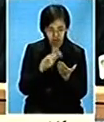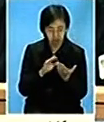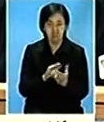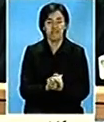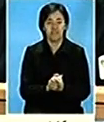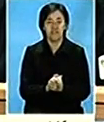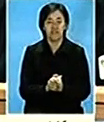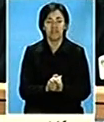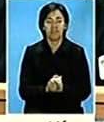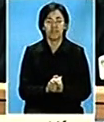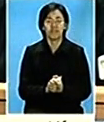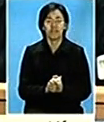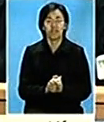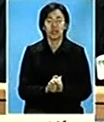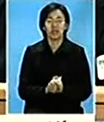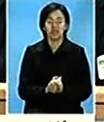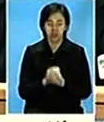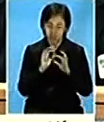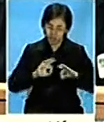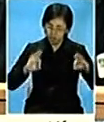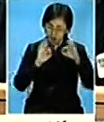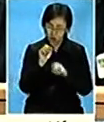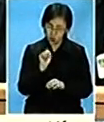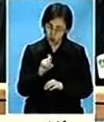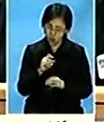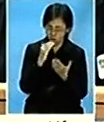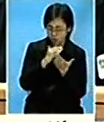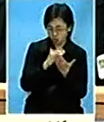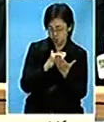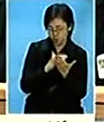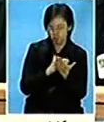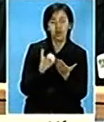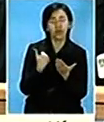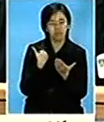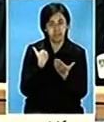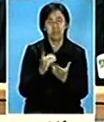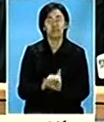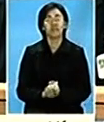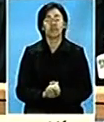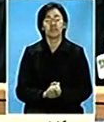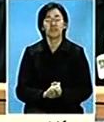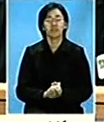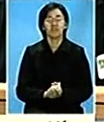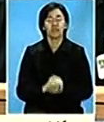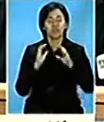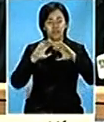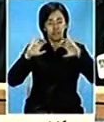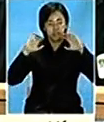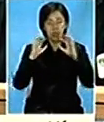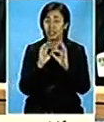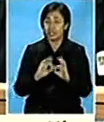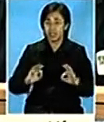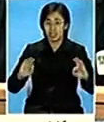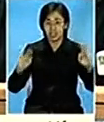ที่เรียกว่าเป็นเรื่องของความสำคัญและก็ความเร่งด่วนเกือบจะทุกเรื่องนะครับเพราะฉะนั้นเนี่ยรัฐบาลที่สำคัญที่สุ